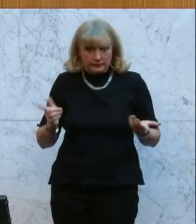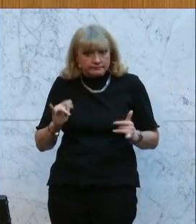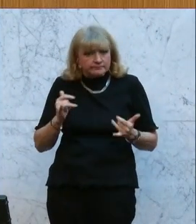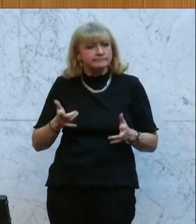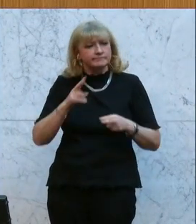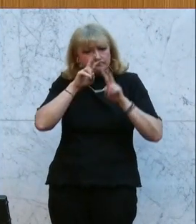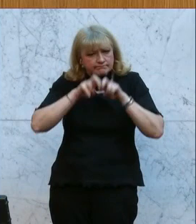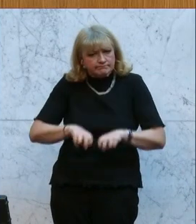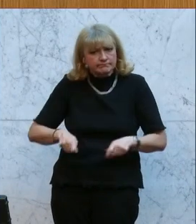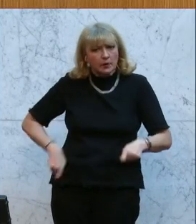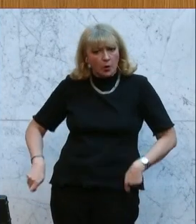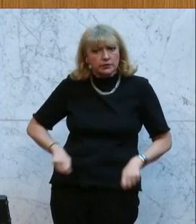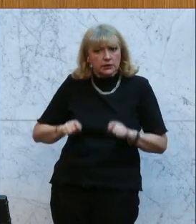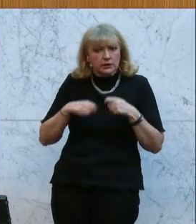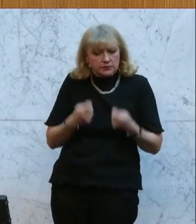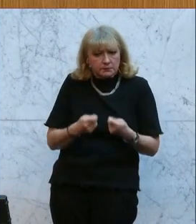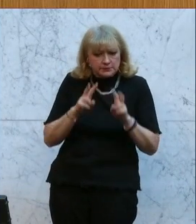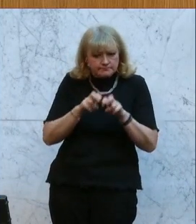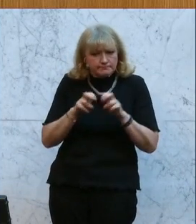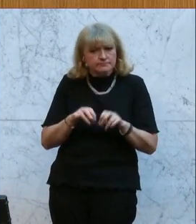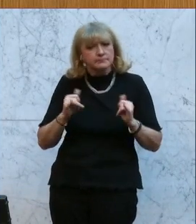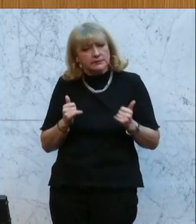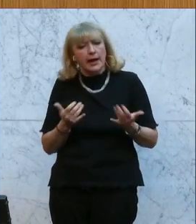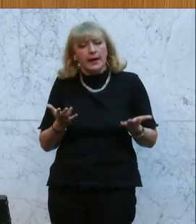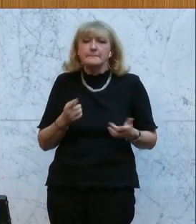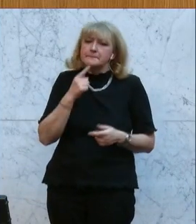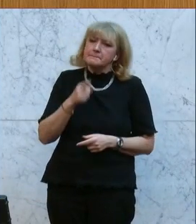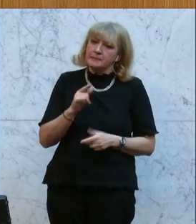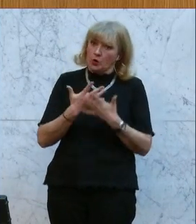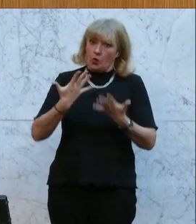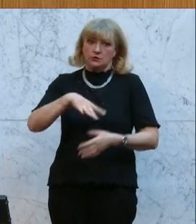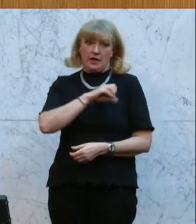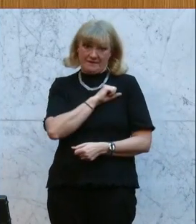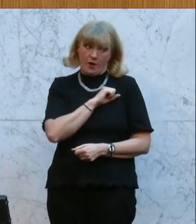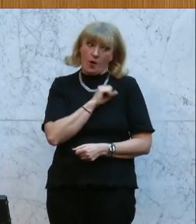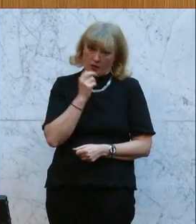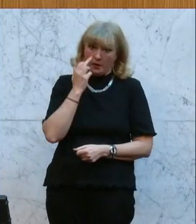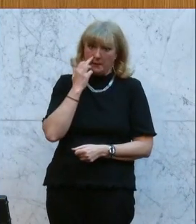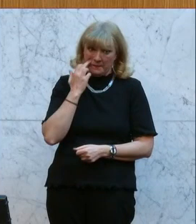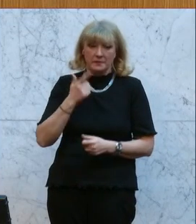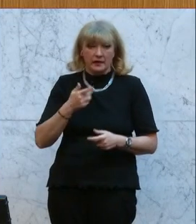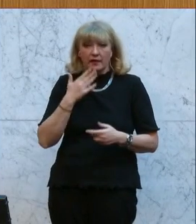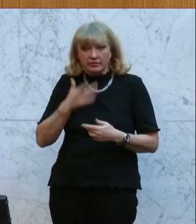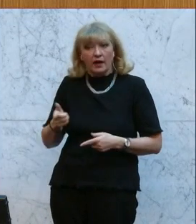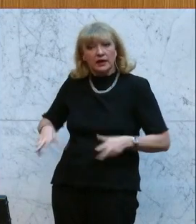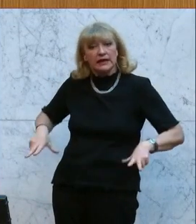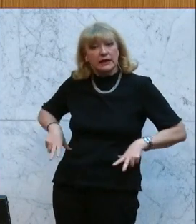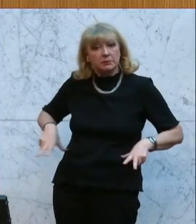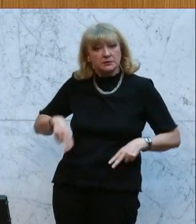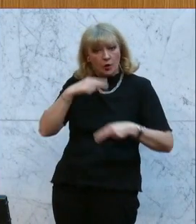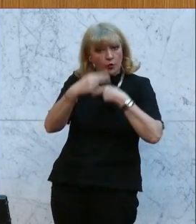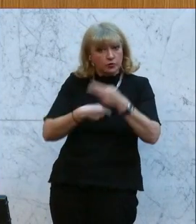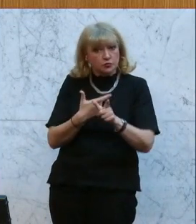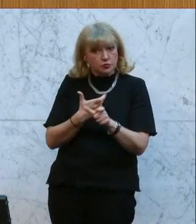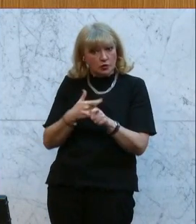der Politik gibt. Und das ist, by the way, auch ein großer Erfolg, auch vom Ibiza-Untersuchungsausschuss,